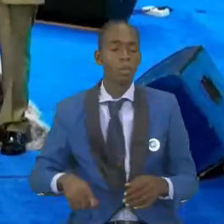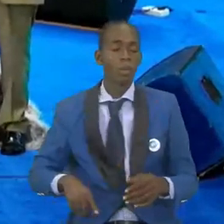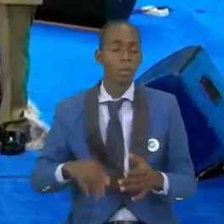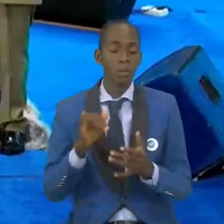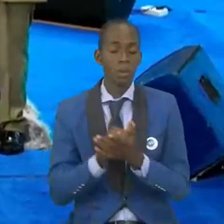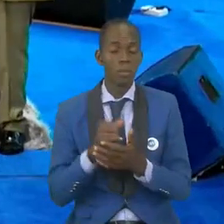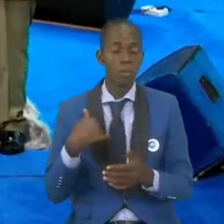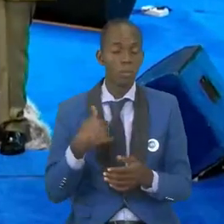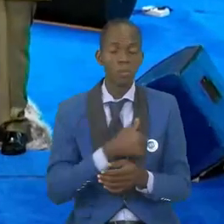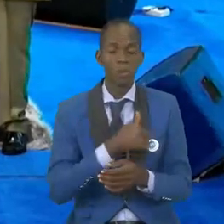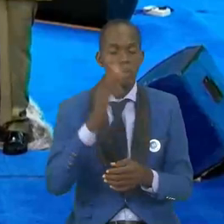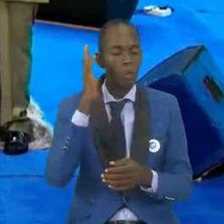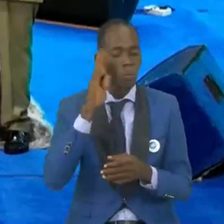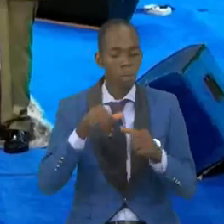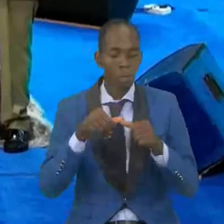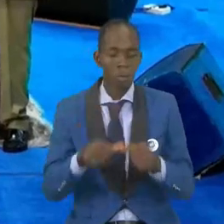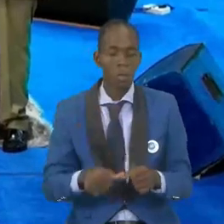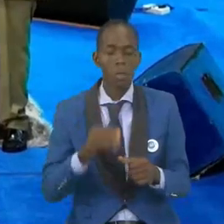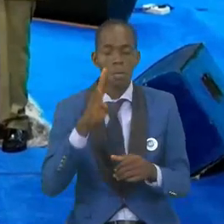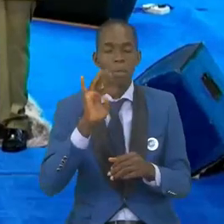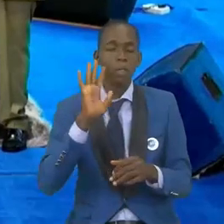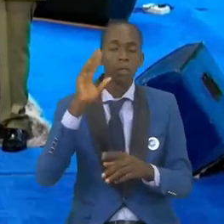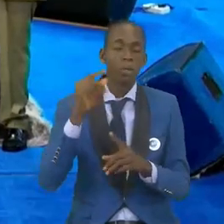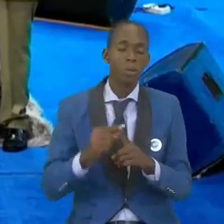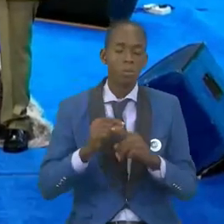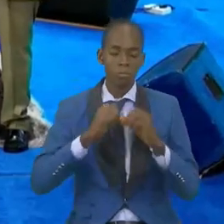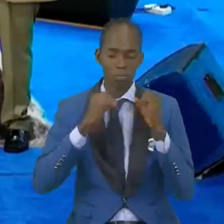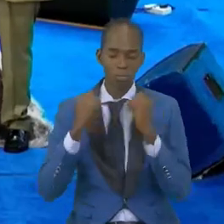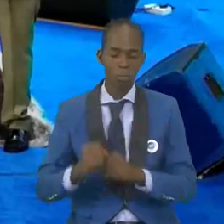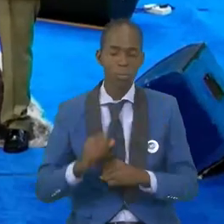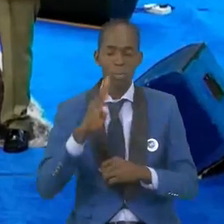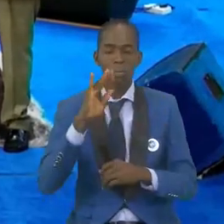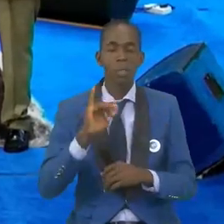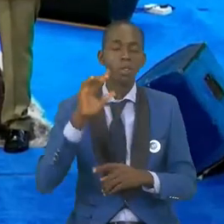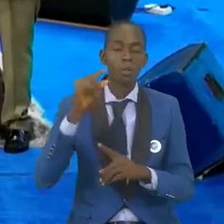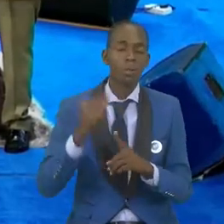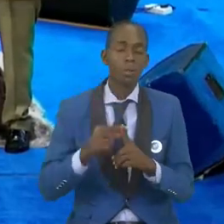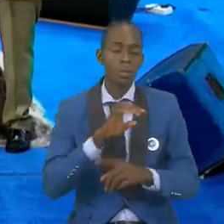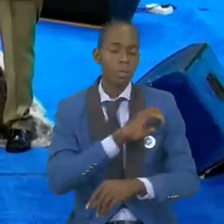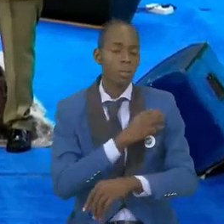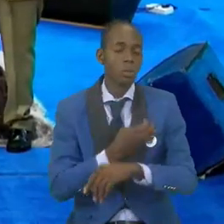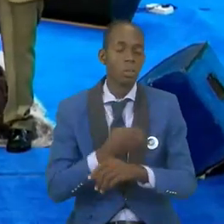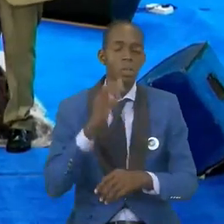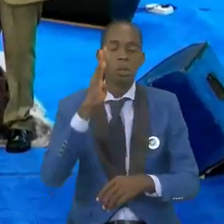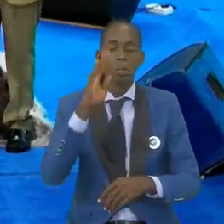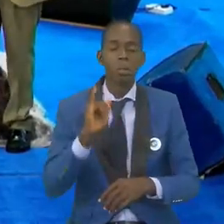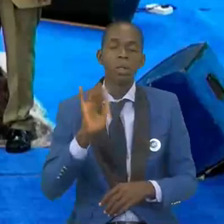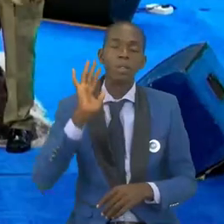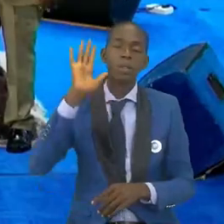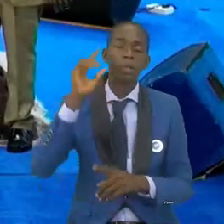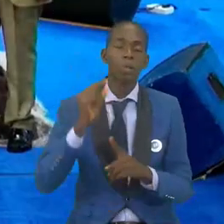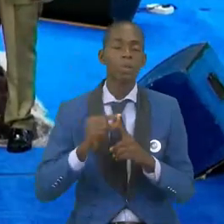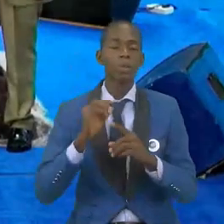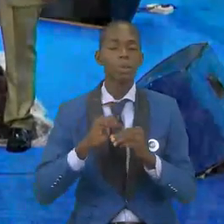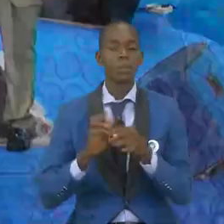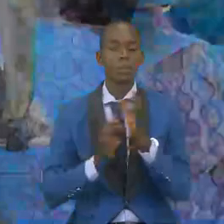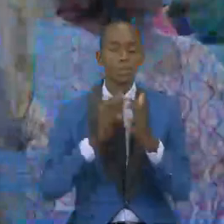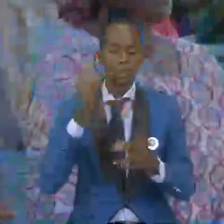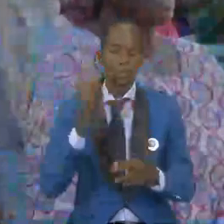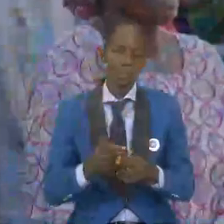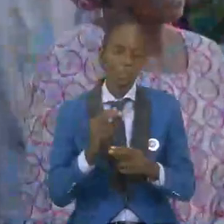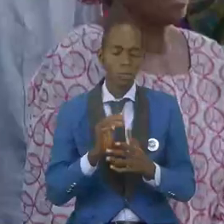rappelle-nous, aide-nous Seigneur, pour que nous puissions demeurer par ta parole, fortifiés par ta parole,